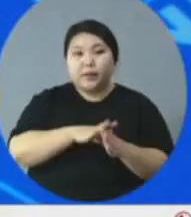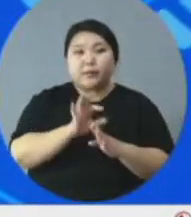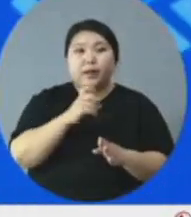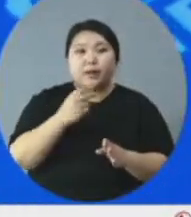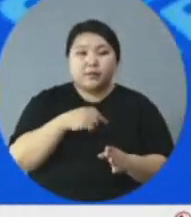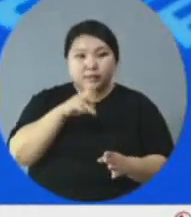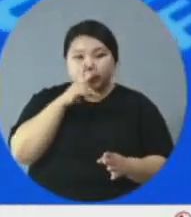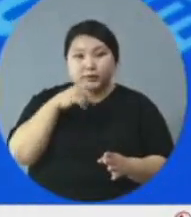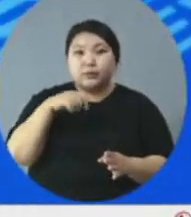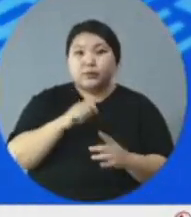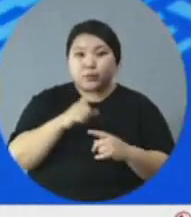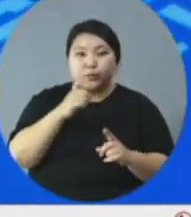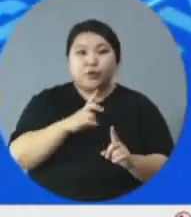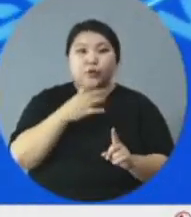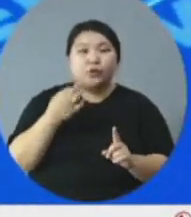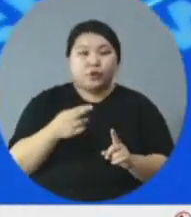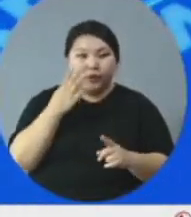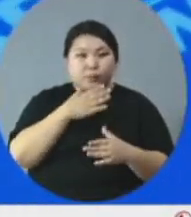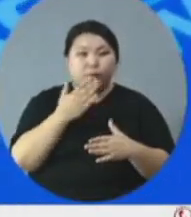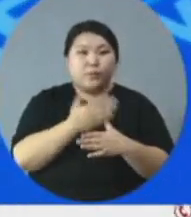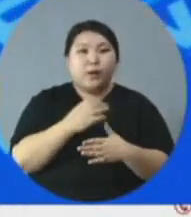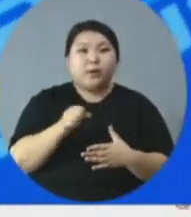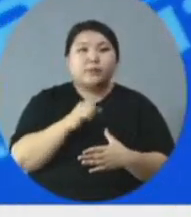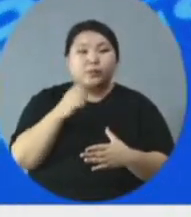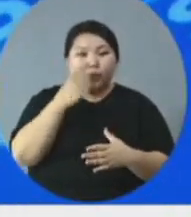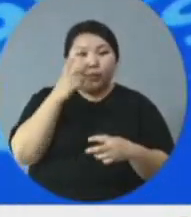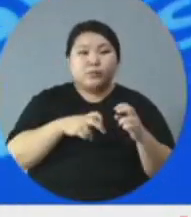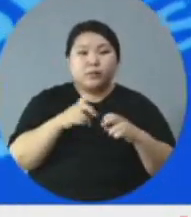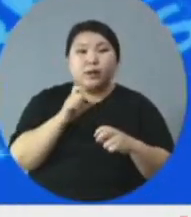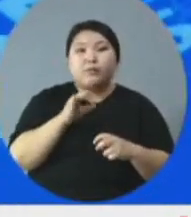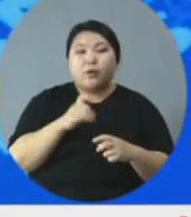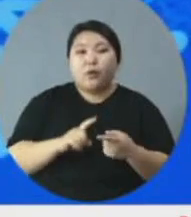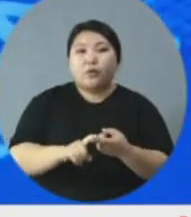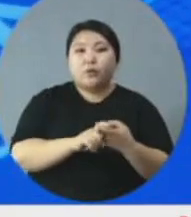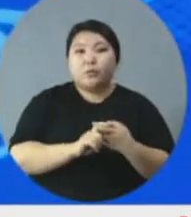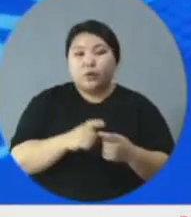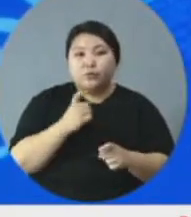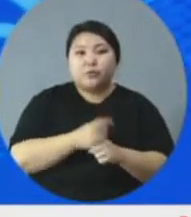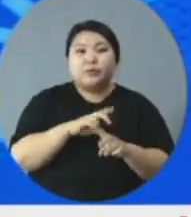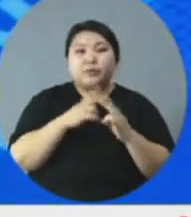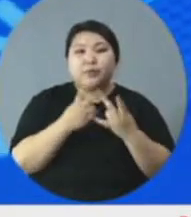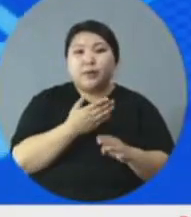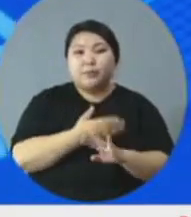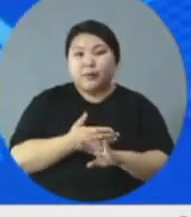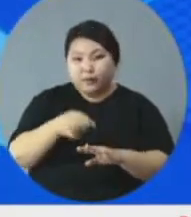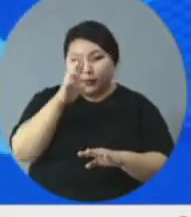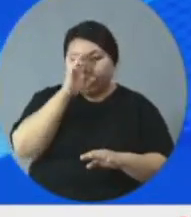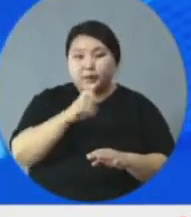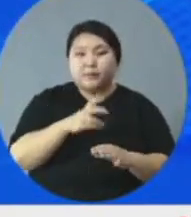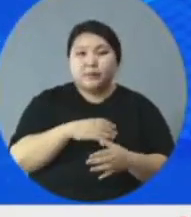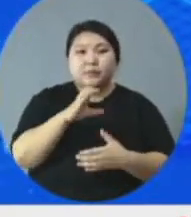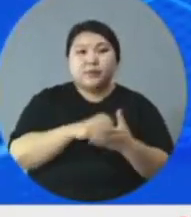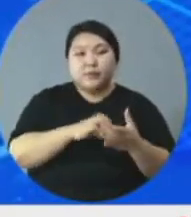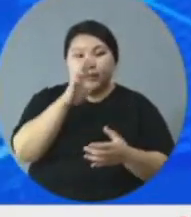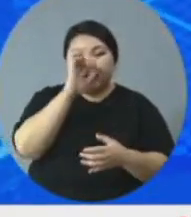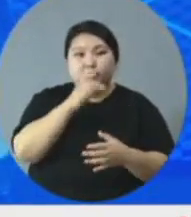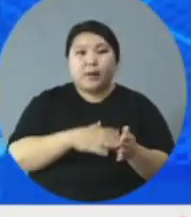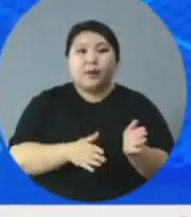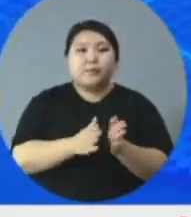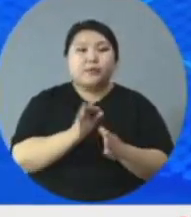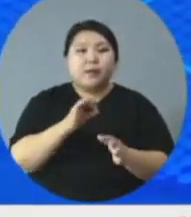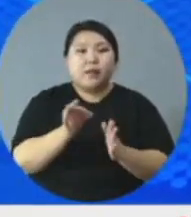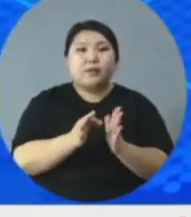Төрийн албан хаагчдын цалин хөлс хүний нөөцийн тулгамдсан асуудлаар Монголын үйл төвчний эвлэлийн холбоо хөдөлмөр нийгмийн хамгааллын яам сангийн